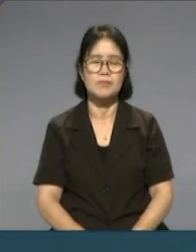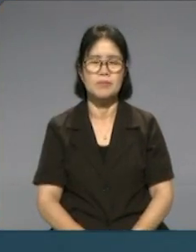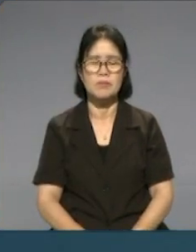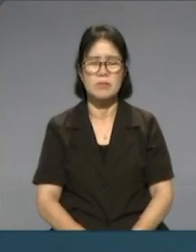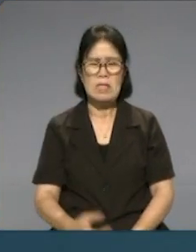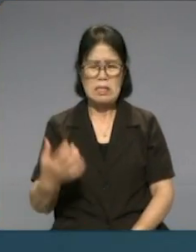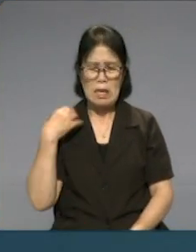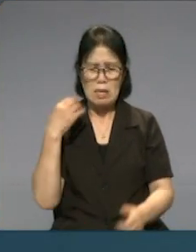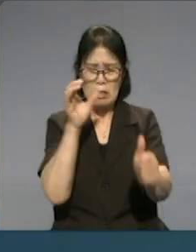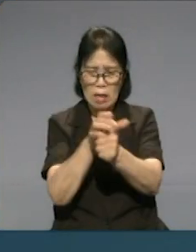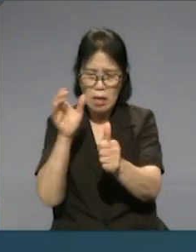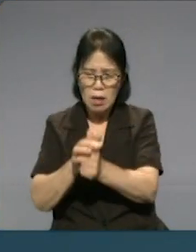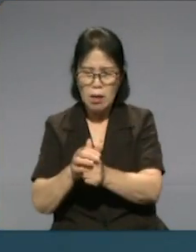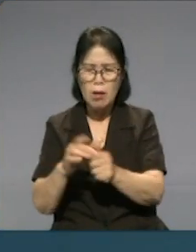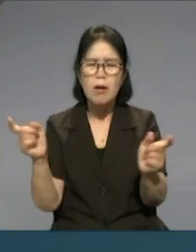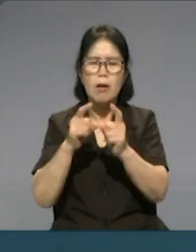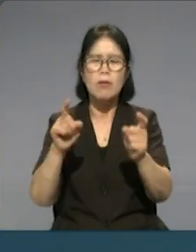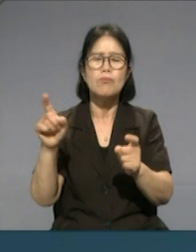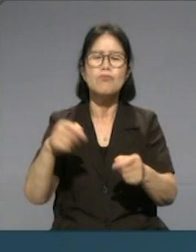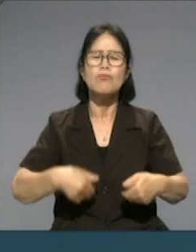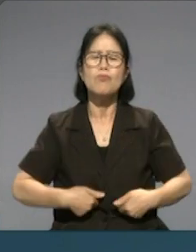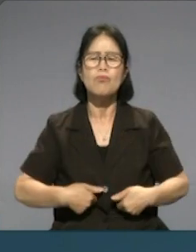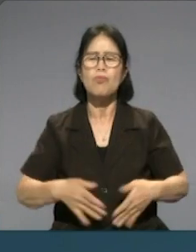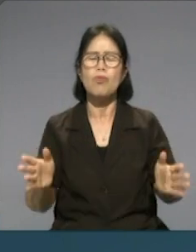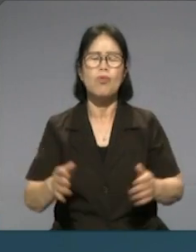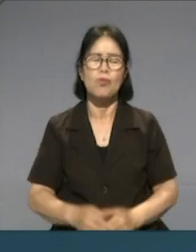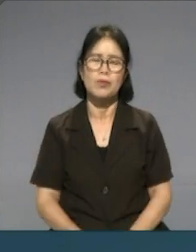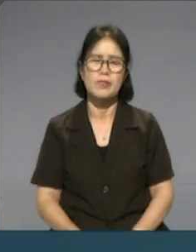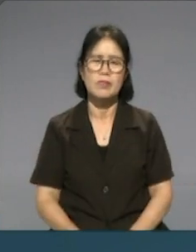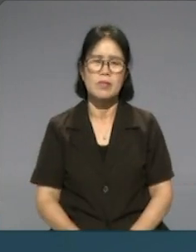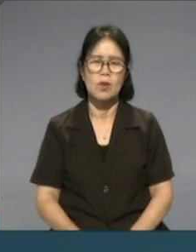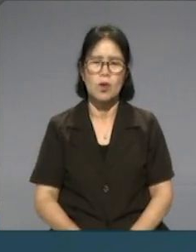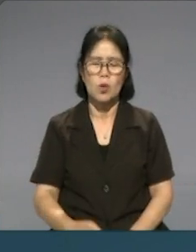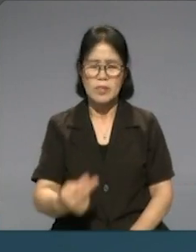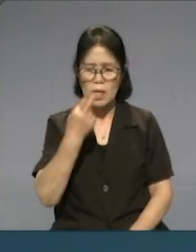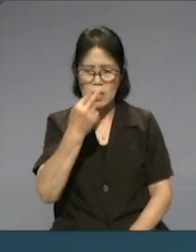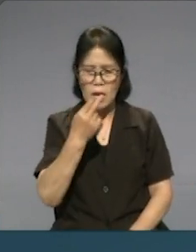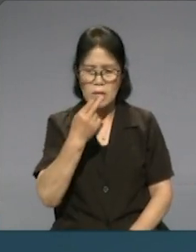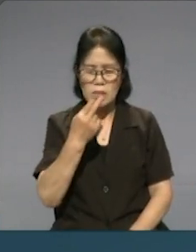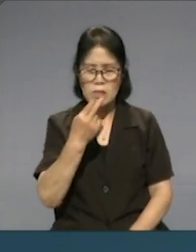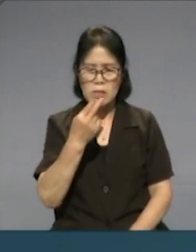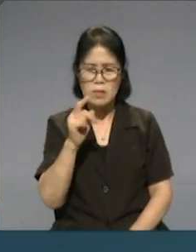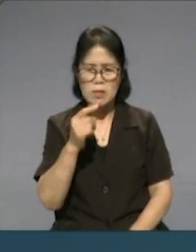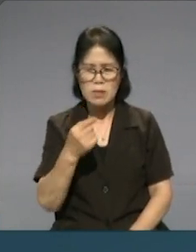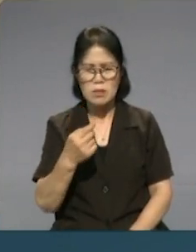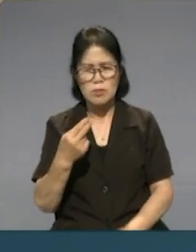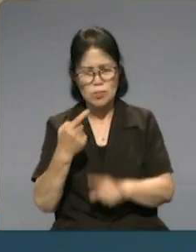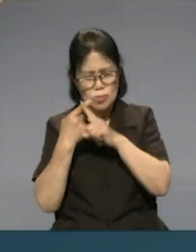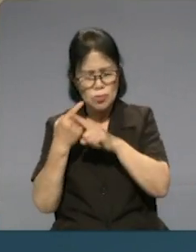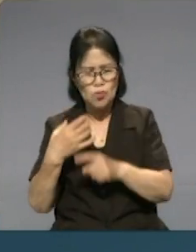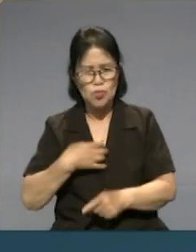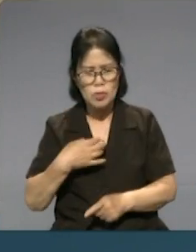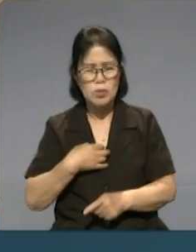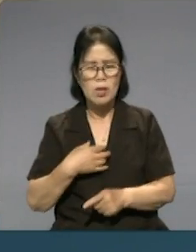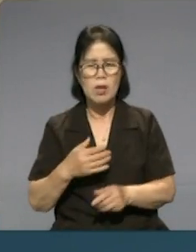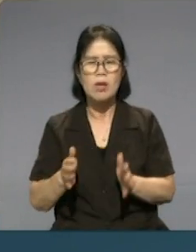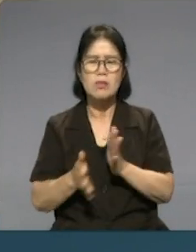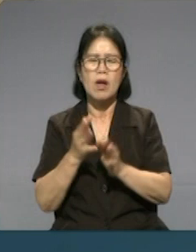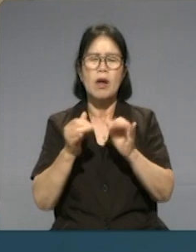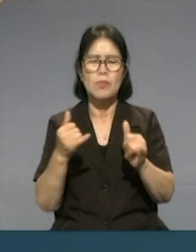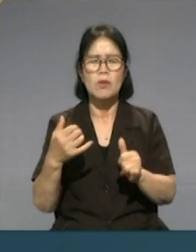뒤늦은 책임 공방이 무슨 소용일까요? 그 절체절명의 순간 오직 재난과 시민만 있었습니다. 발빠른